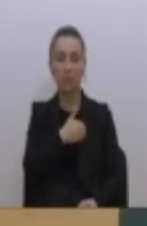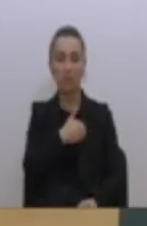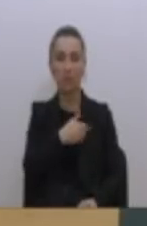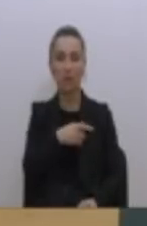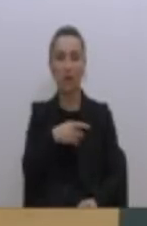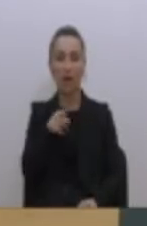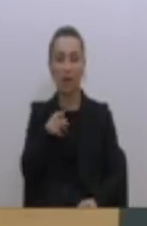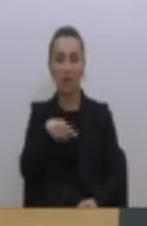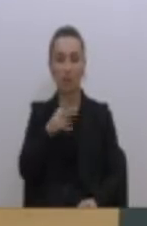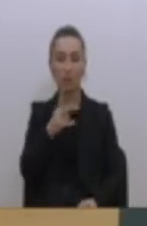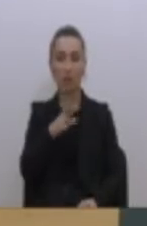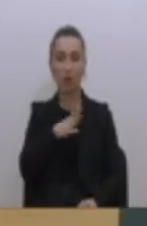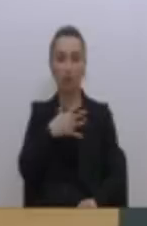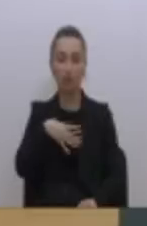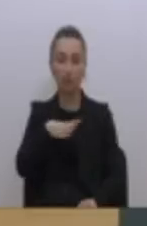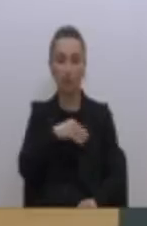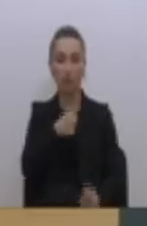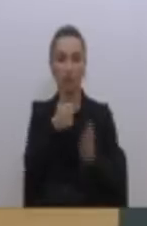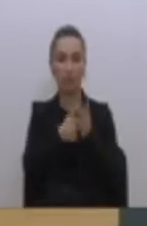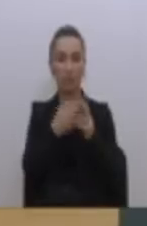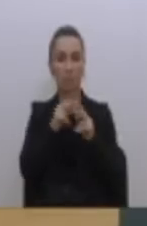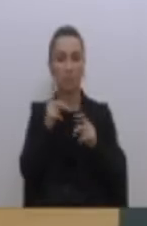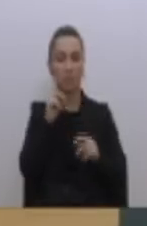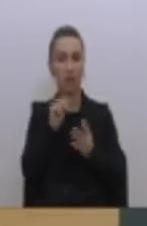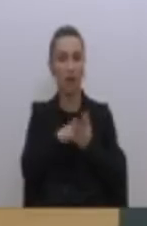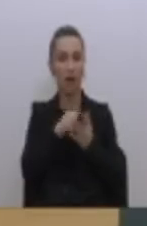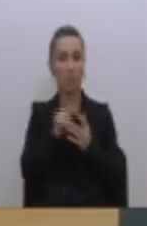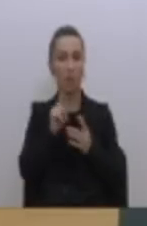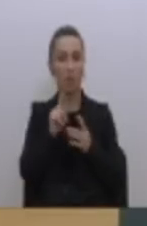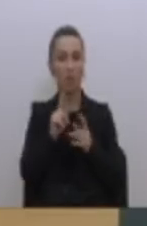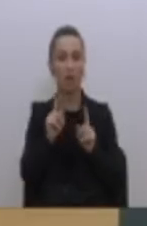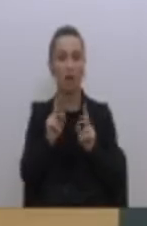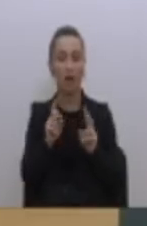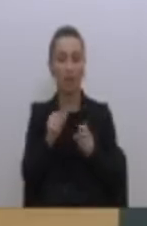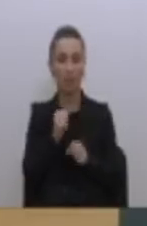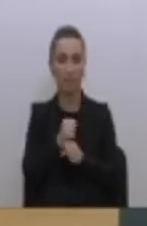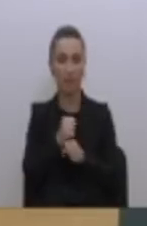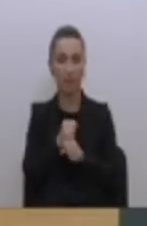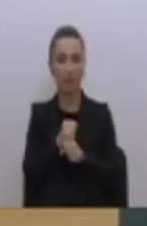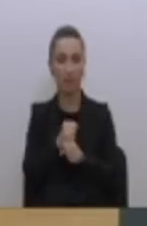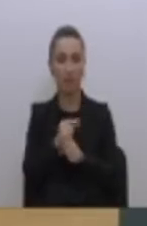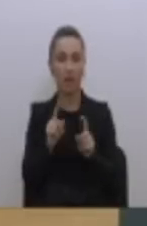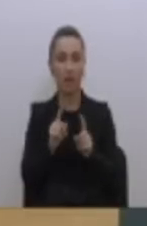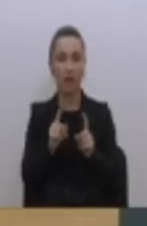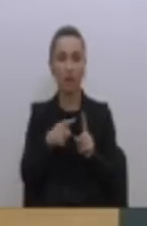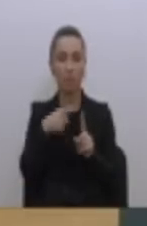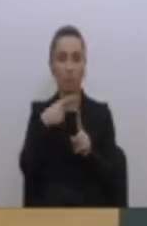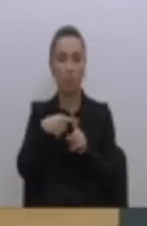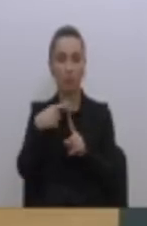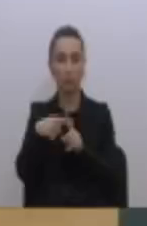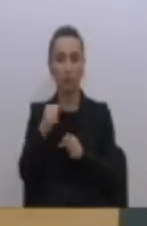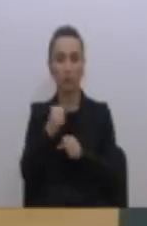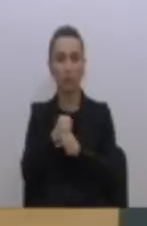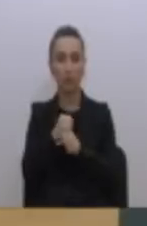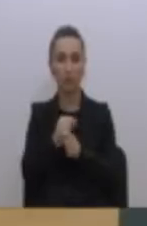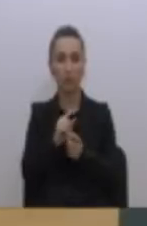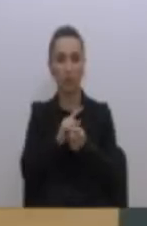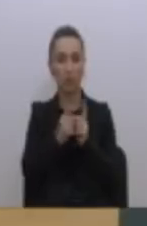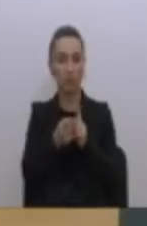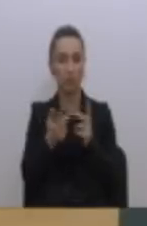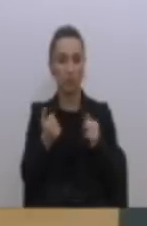ჩვენი ყველას დამსახურება იმის გამო, რომ რაღაც გავაკეთეთ. რაღაც პოზიტიური გავაკეთეთ, შევცვალეთ